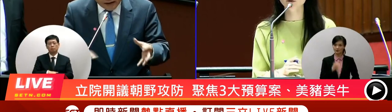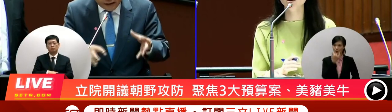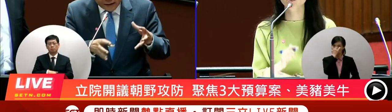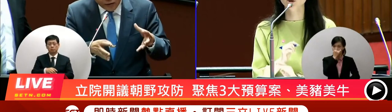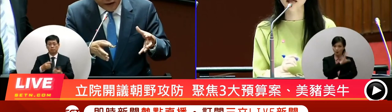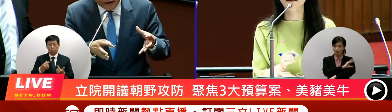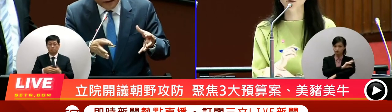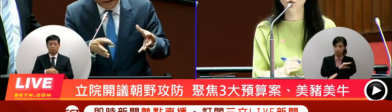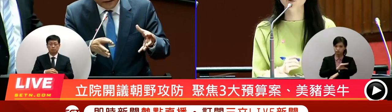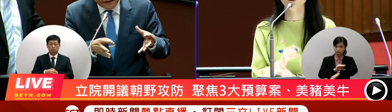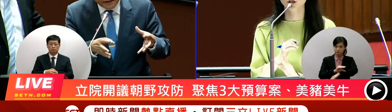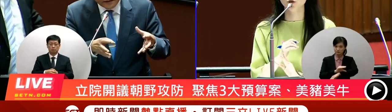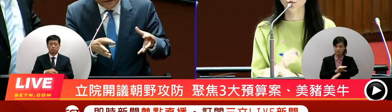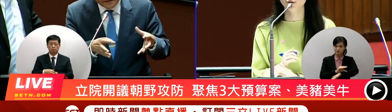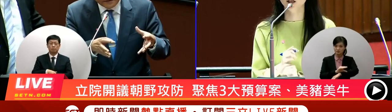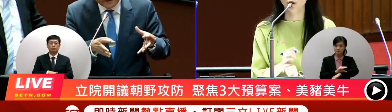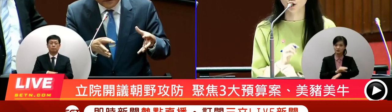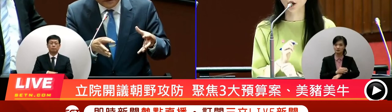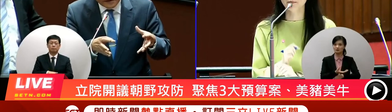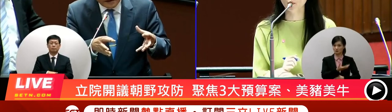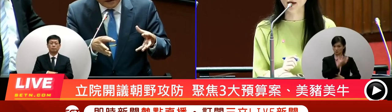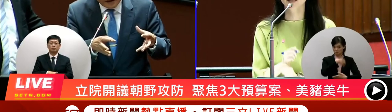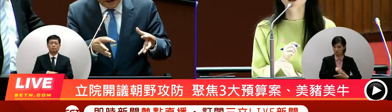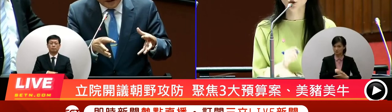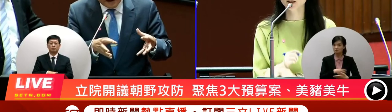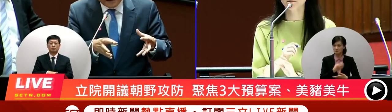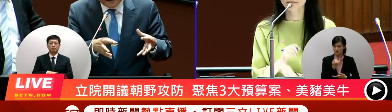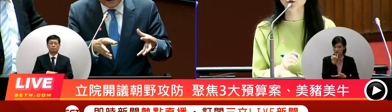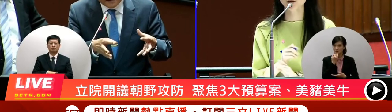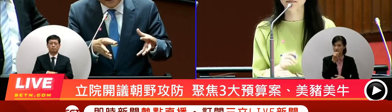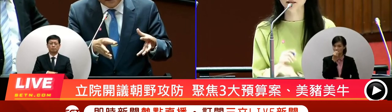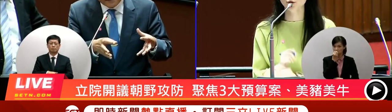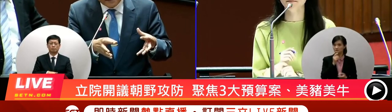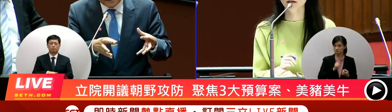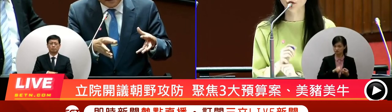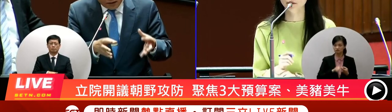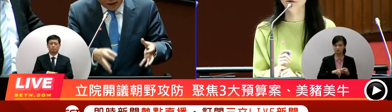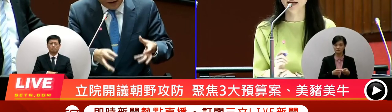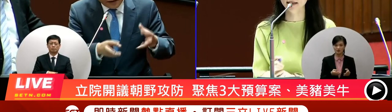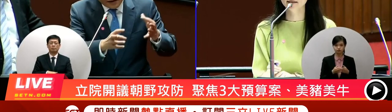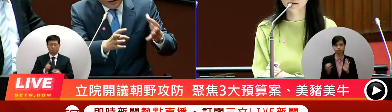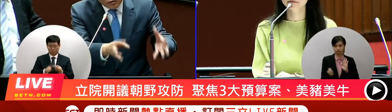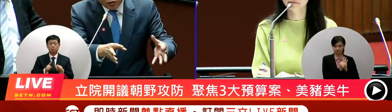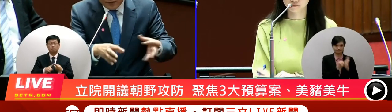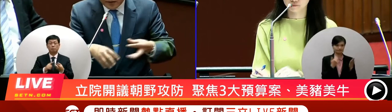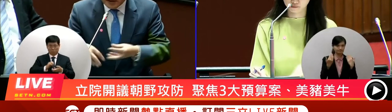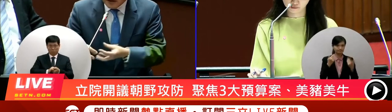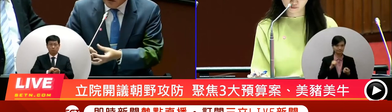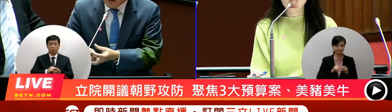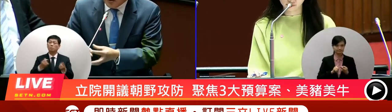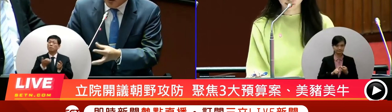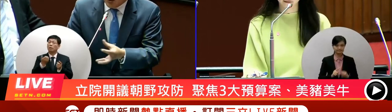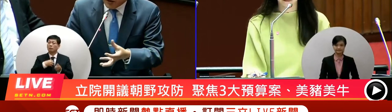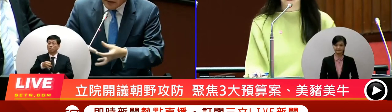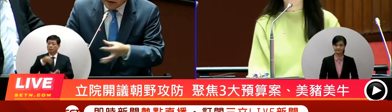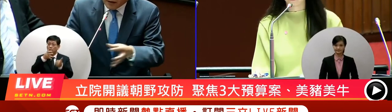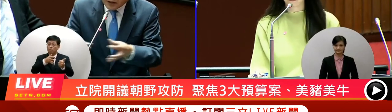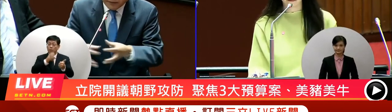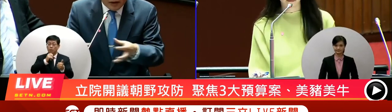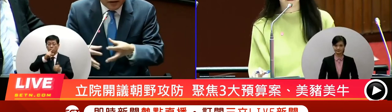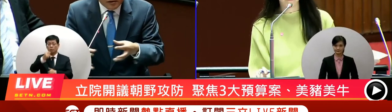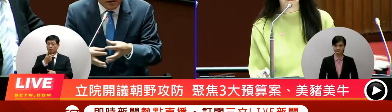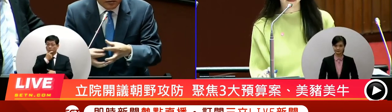排除，就代表猪脂是属于可食用部位，所以就必须要明确标示，对不对？ 对。比较来注，比如刚刚有问到说月饼